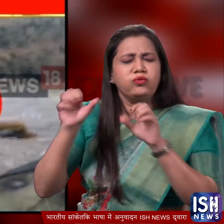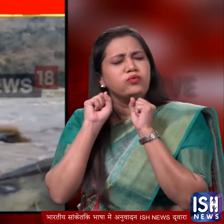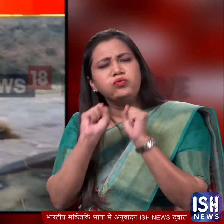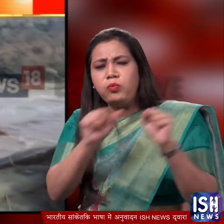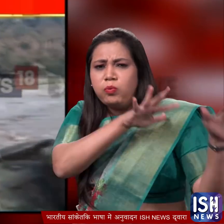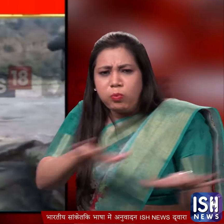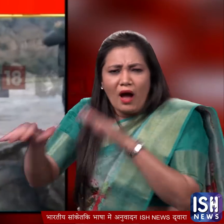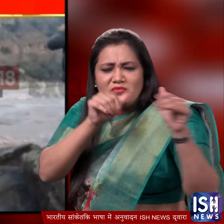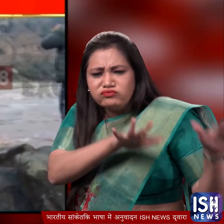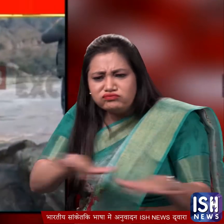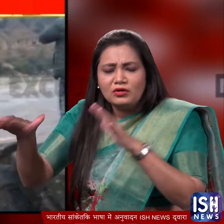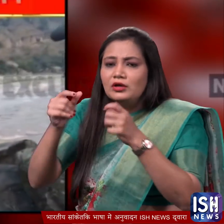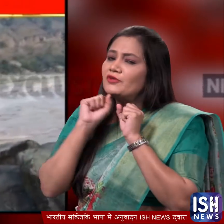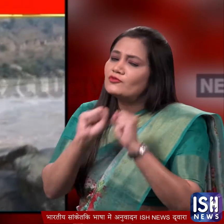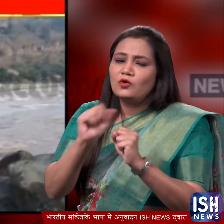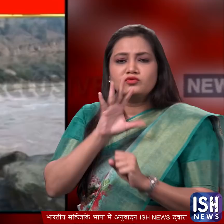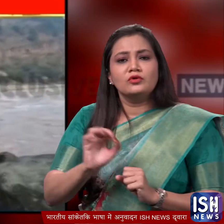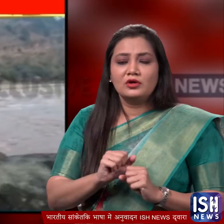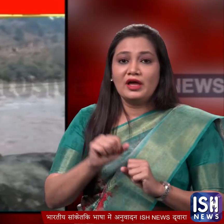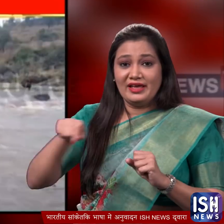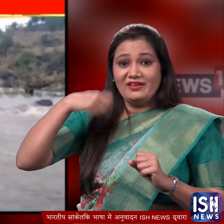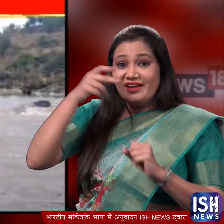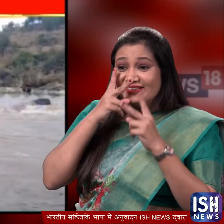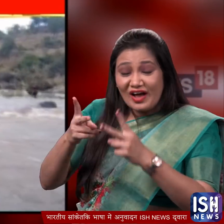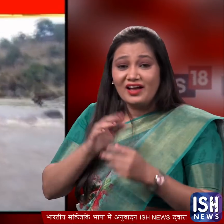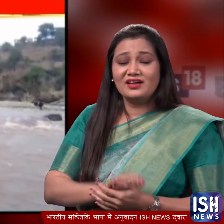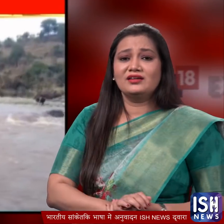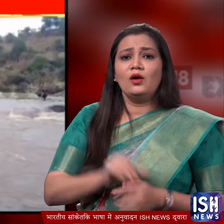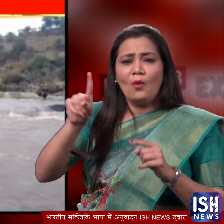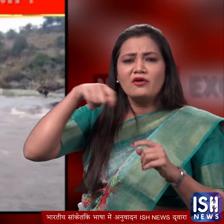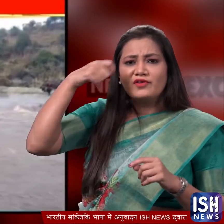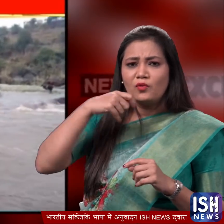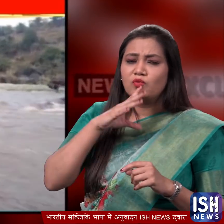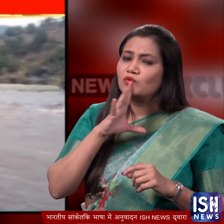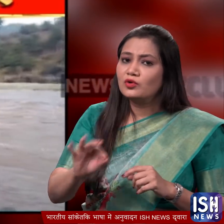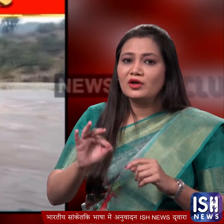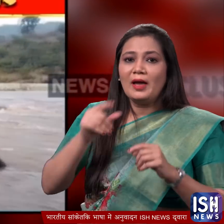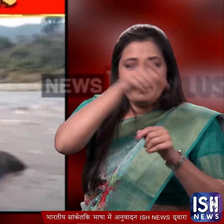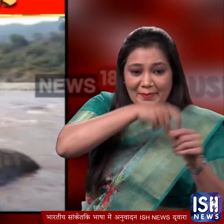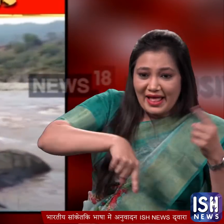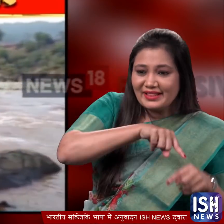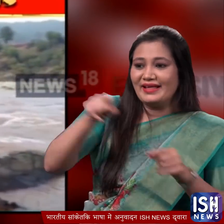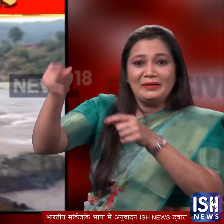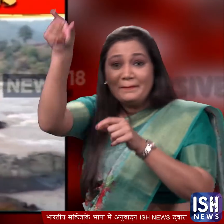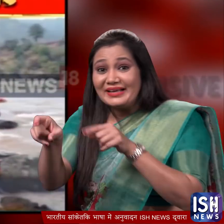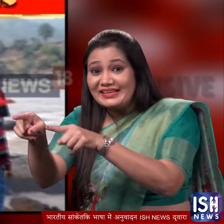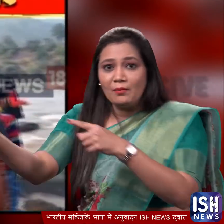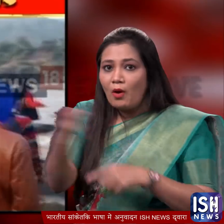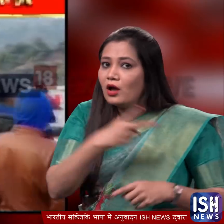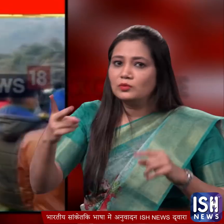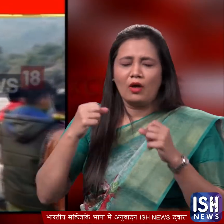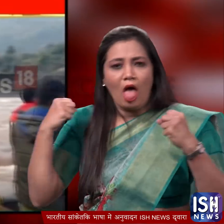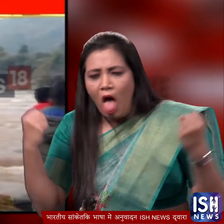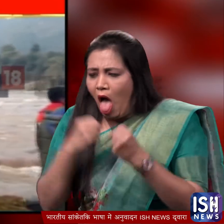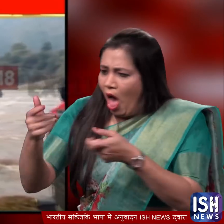को किनारे तक लाना इतना आसान भी नहीं था। इस रेस्क्यू की जो तस्वीरें सामने आई, उनमें एक तस्वीर में उस आदमी और उसे बचा रहे लोगों की जद्दोजहद